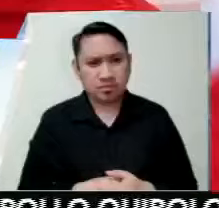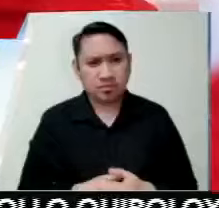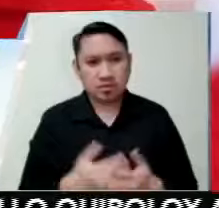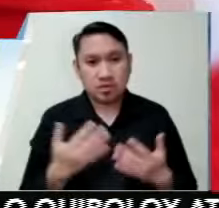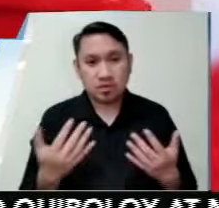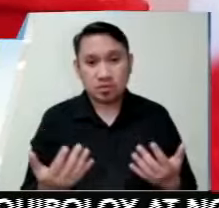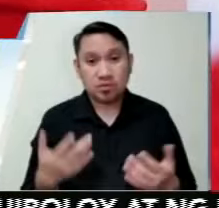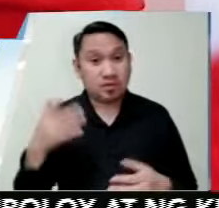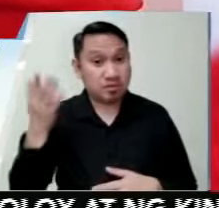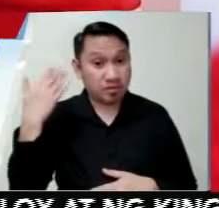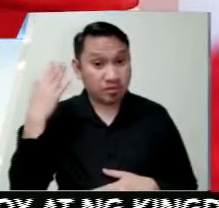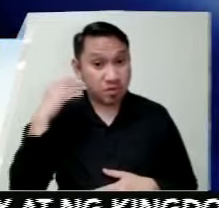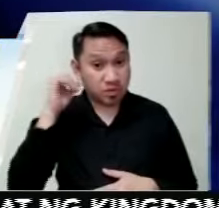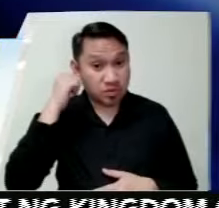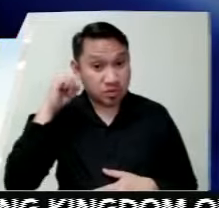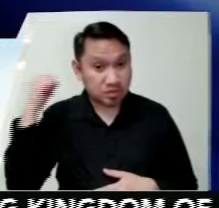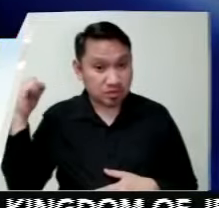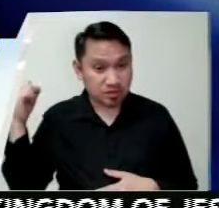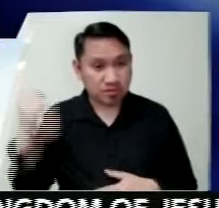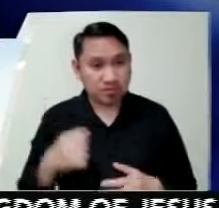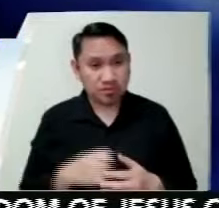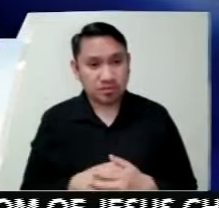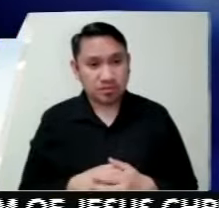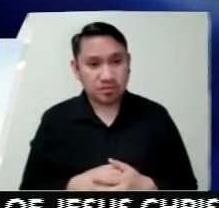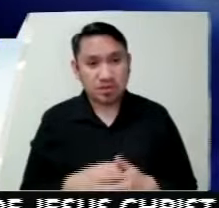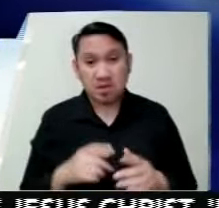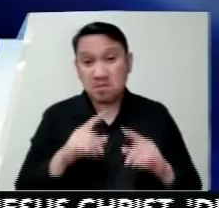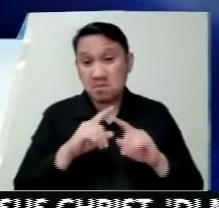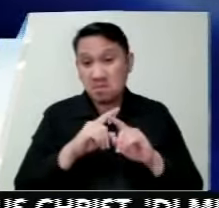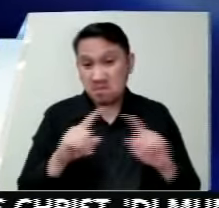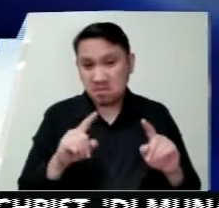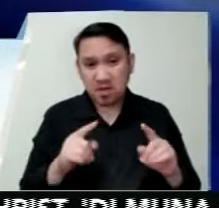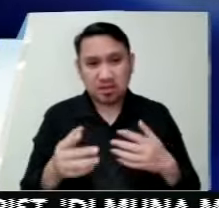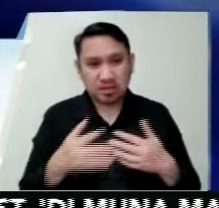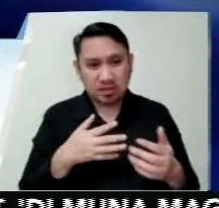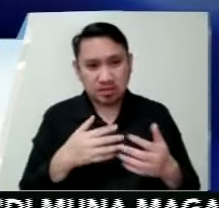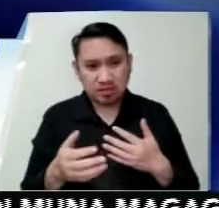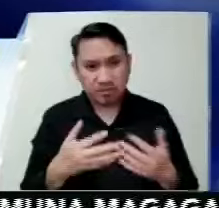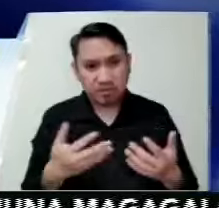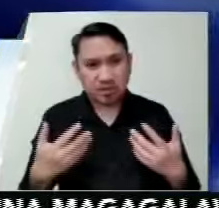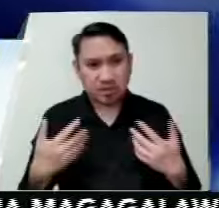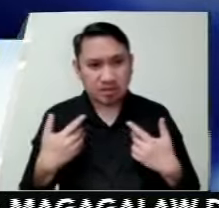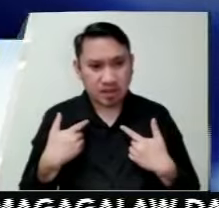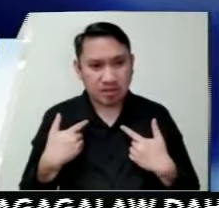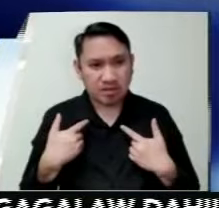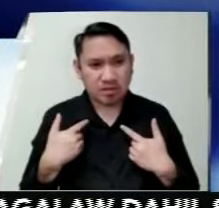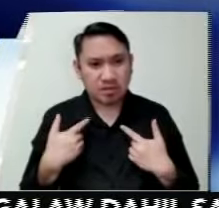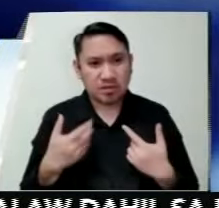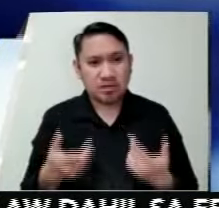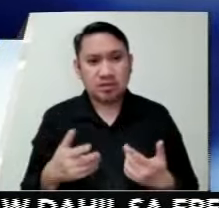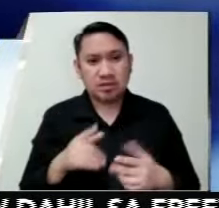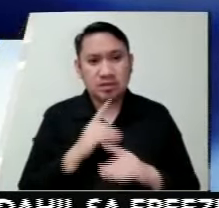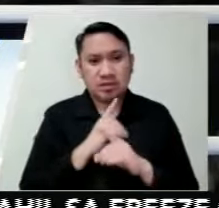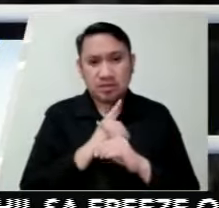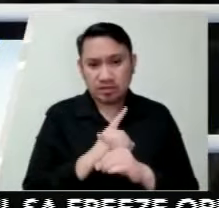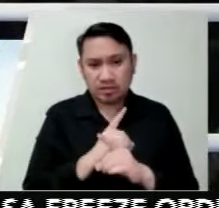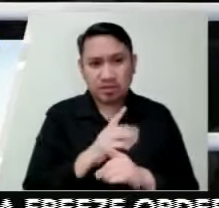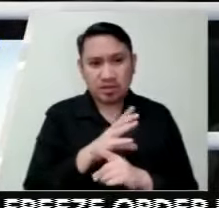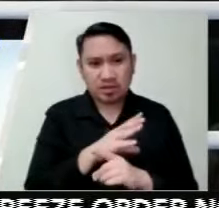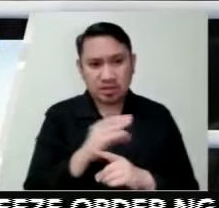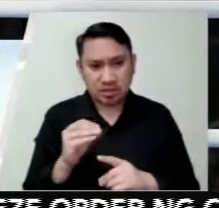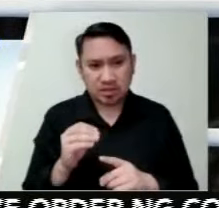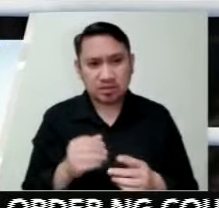noon imbes na target na gold. Pero sa kabila ng kombinasyon ng matinding opensa, depensa at diskarte,